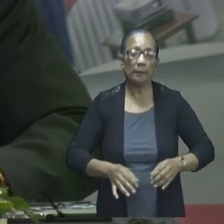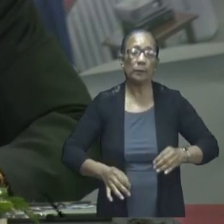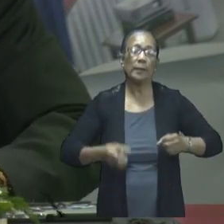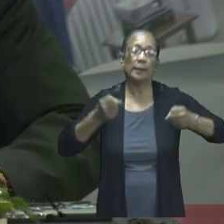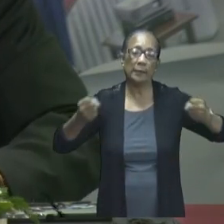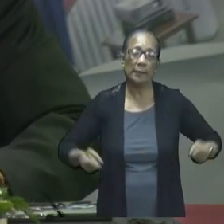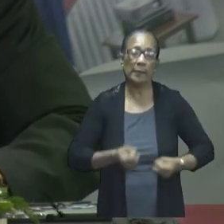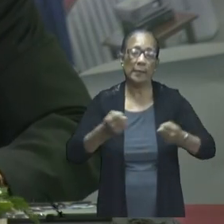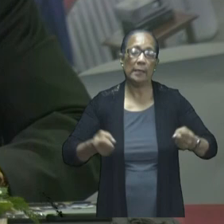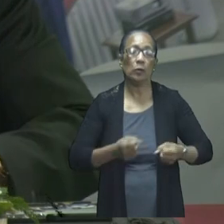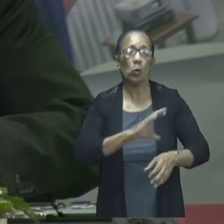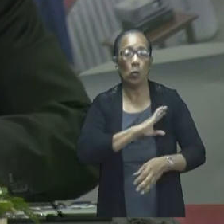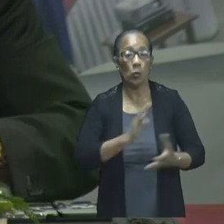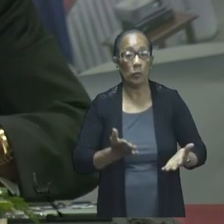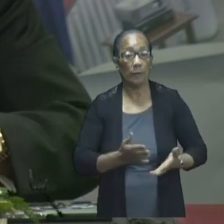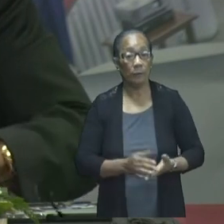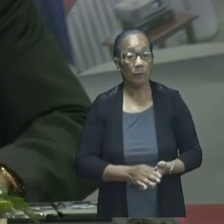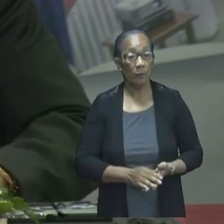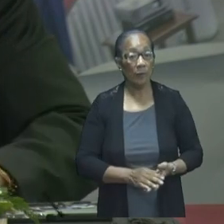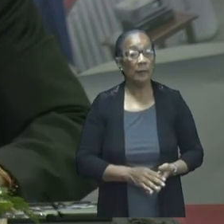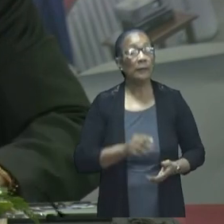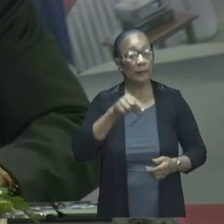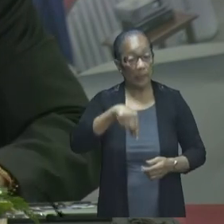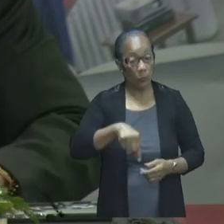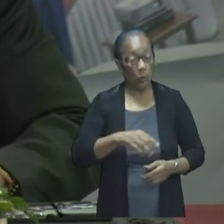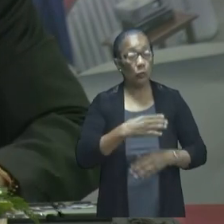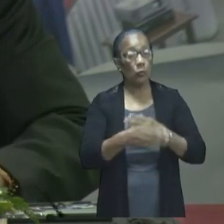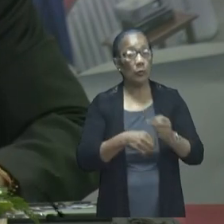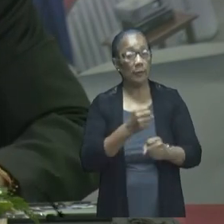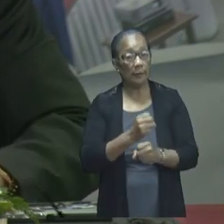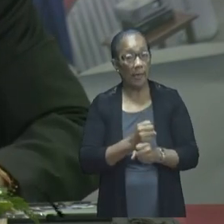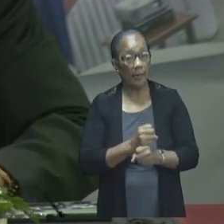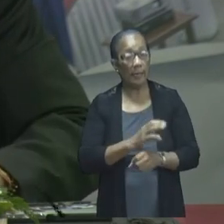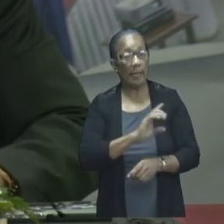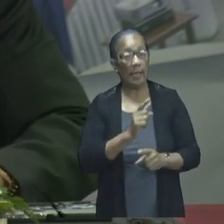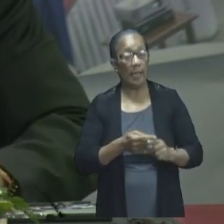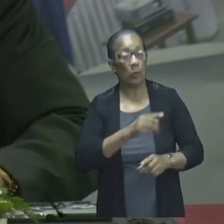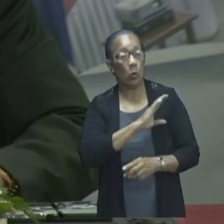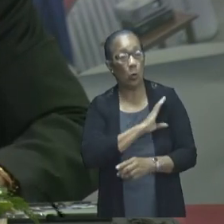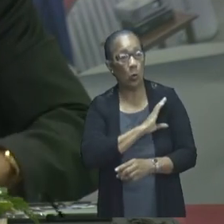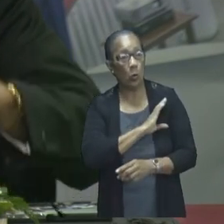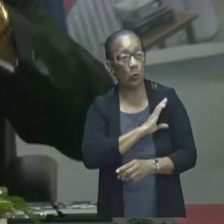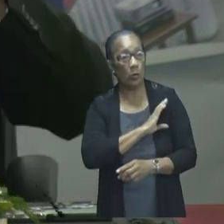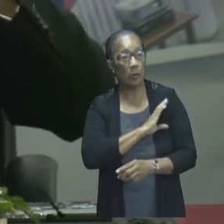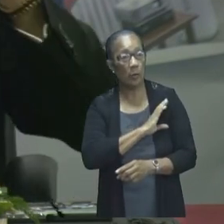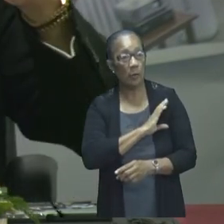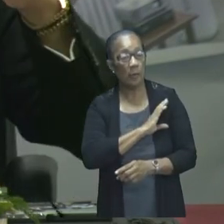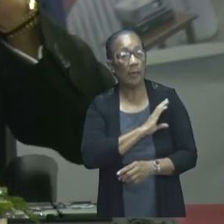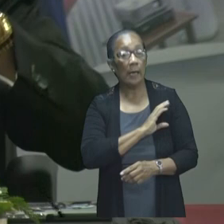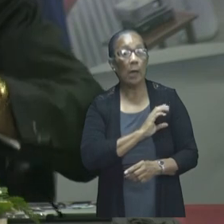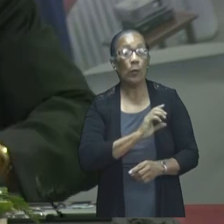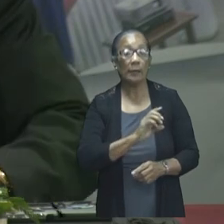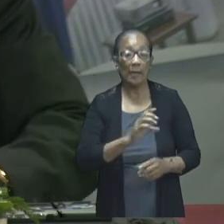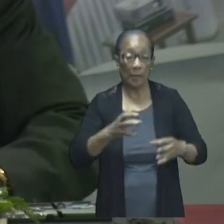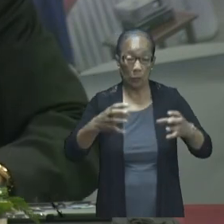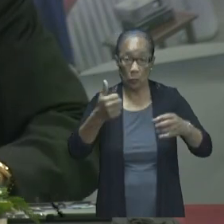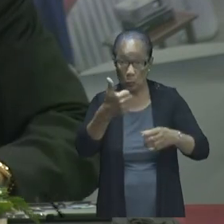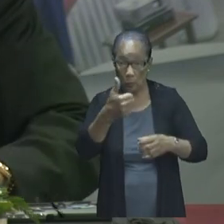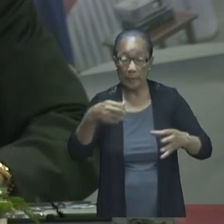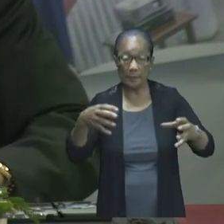settelen en se terug dus dat loopt en dat worden geïntensiveerd en natuurlijk gaan we nu naar een structurele samenwerking